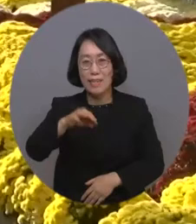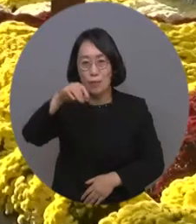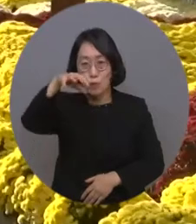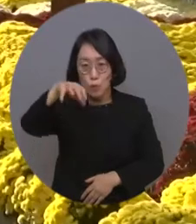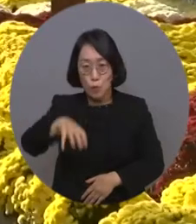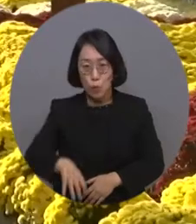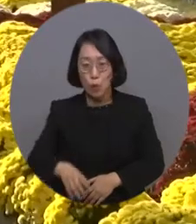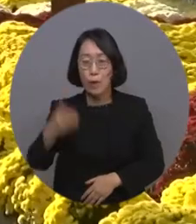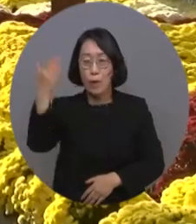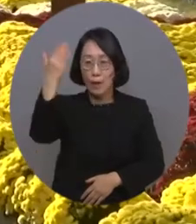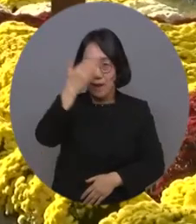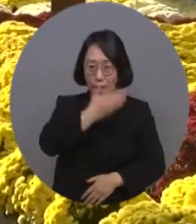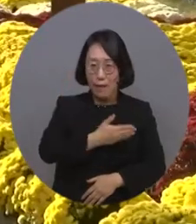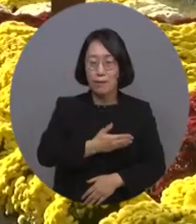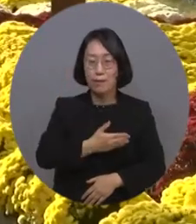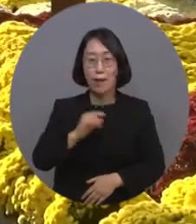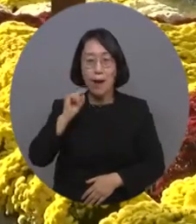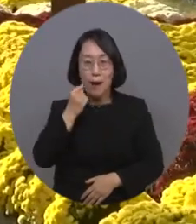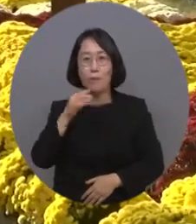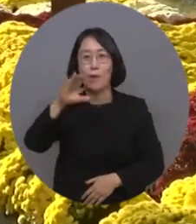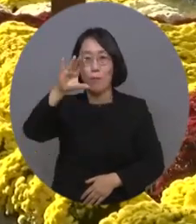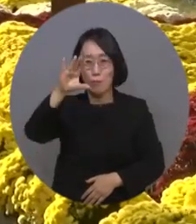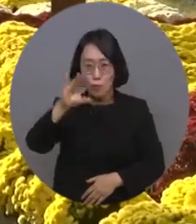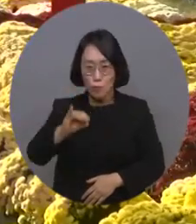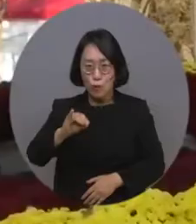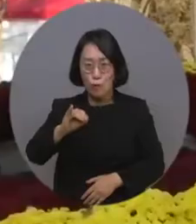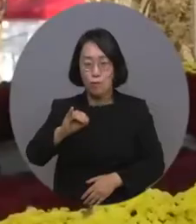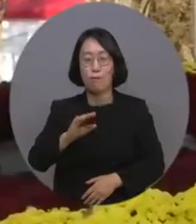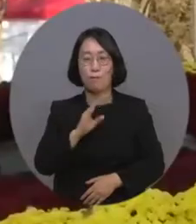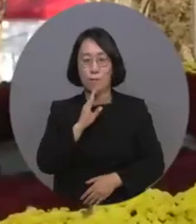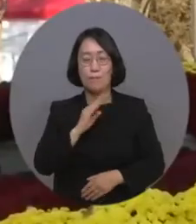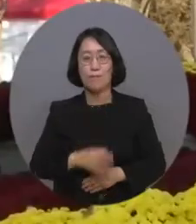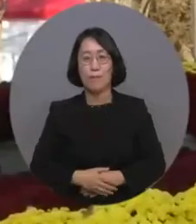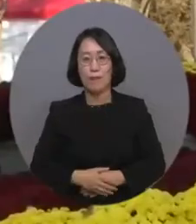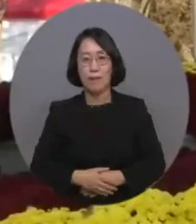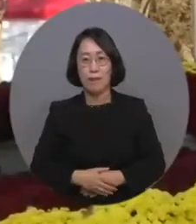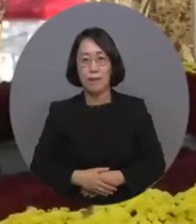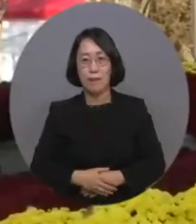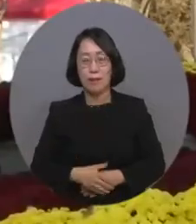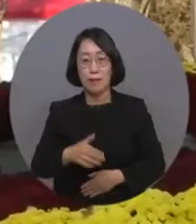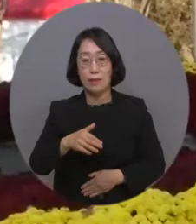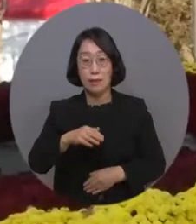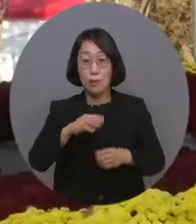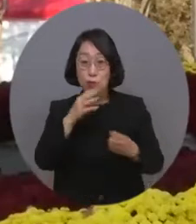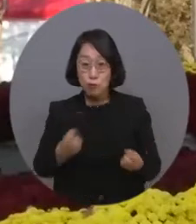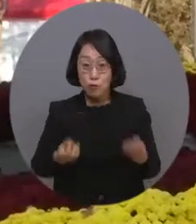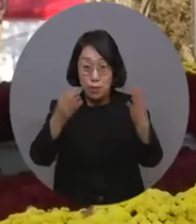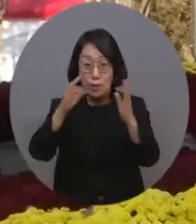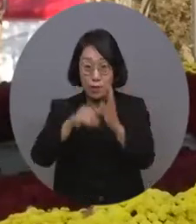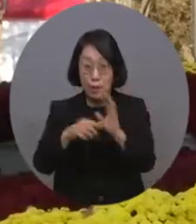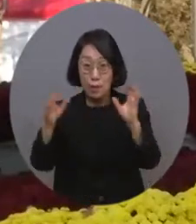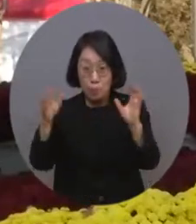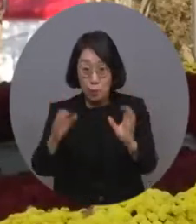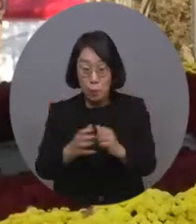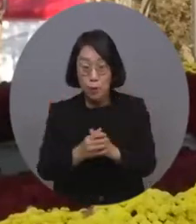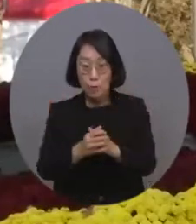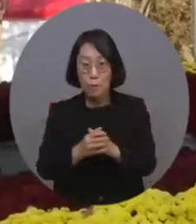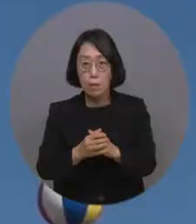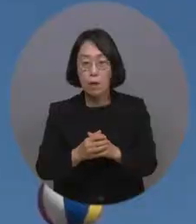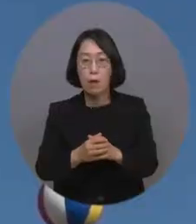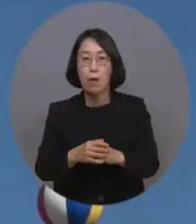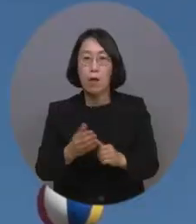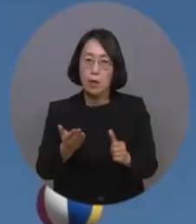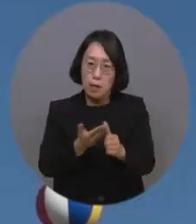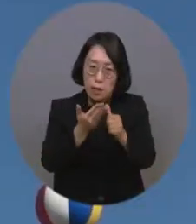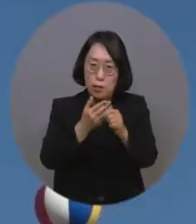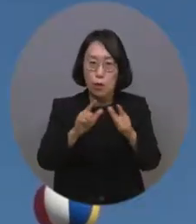자연과 지역의 조화적 아름다움이 균형을 잘 이루고 있습니다. 장수 한우랑 사과랑 축제를 통해 장수군의